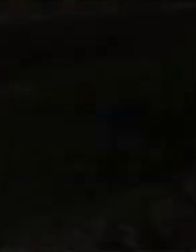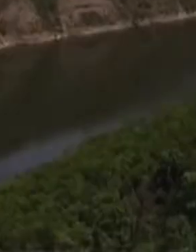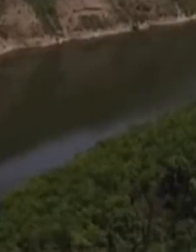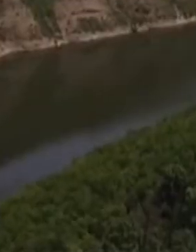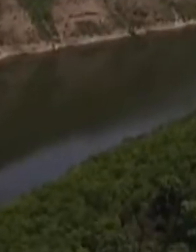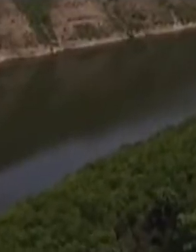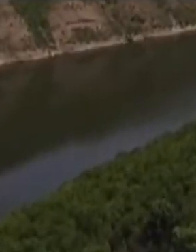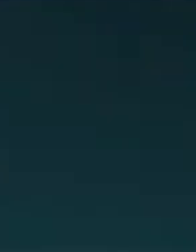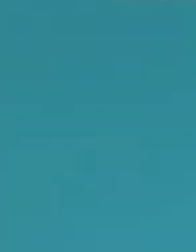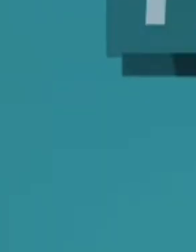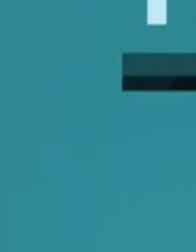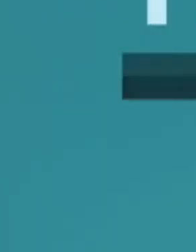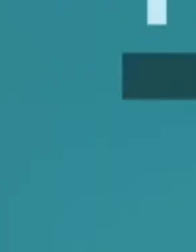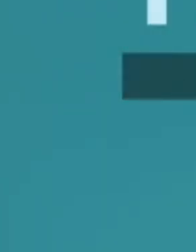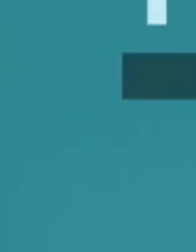Музика